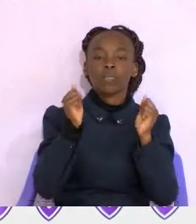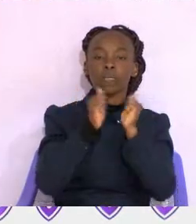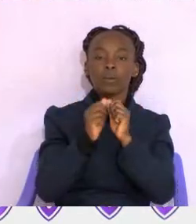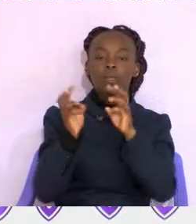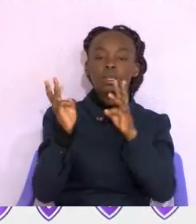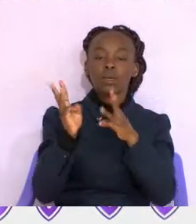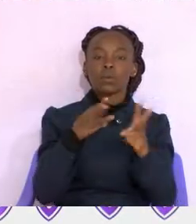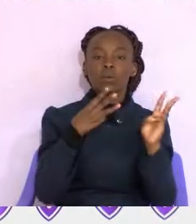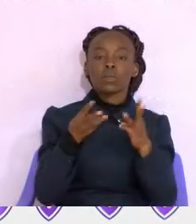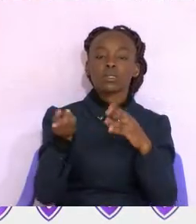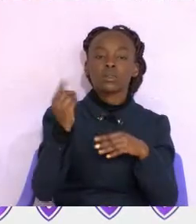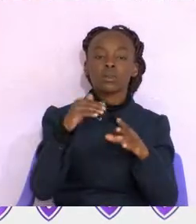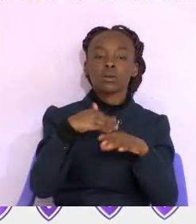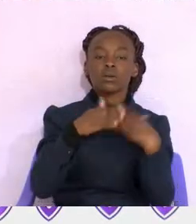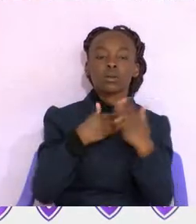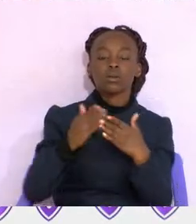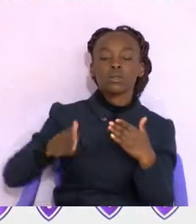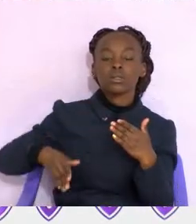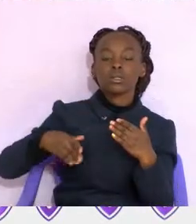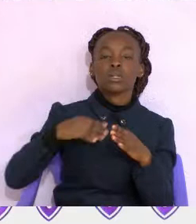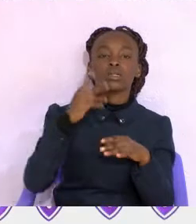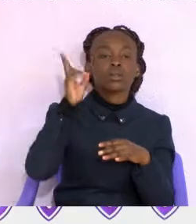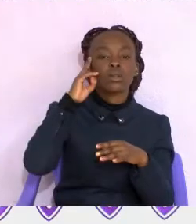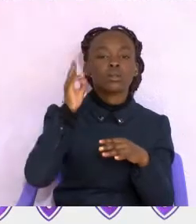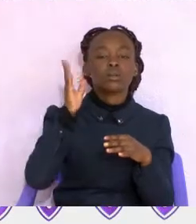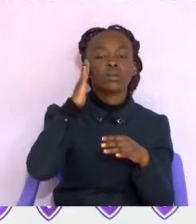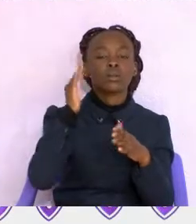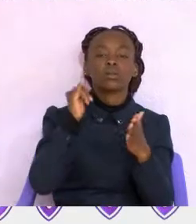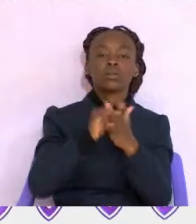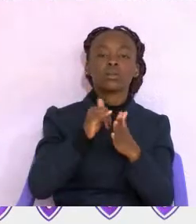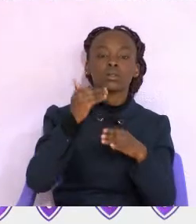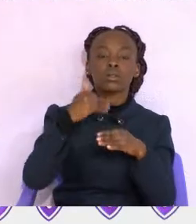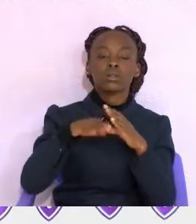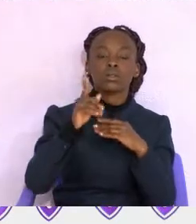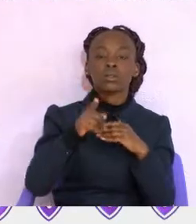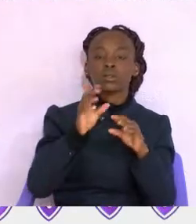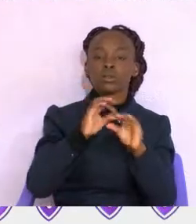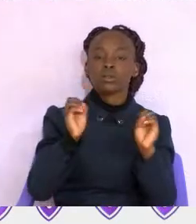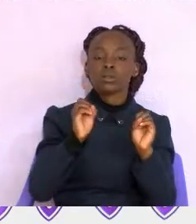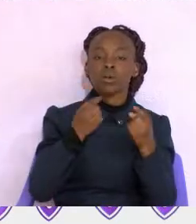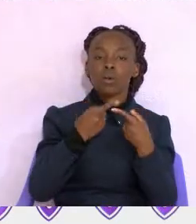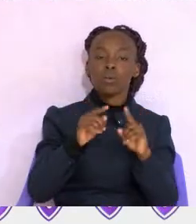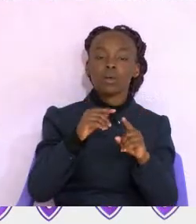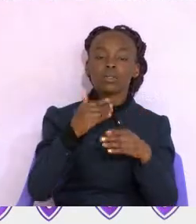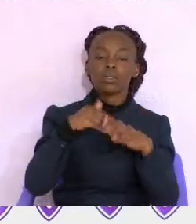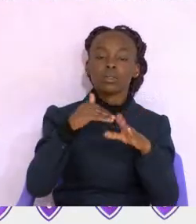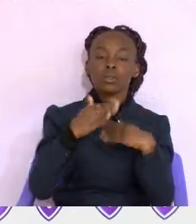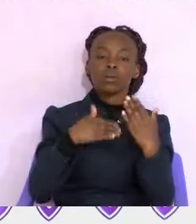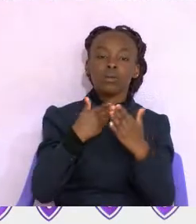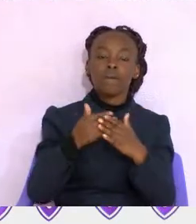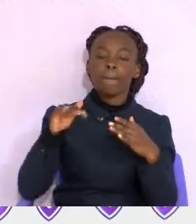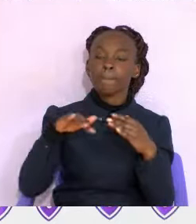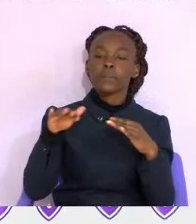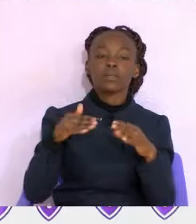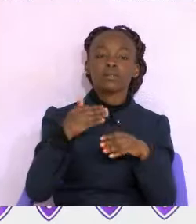zote. Jua kwamba haijevuma kwako peke yake. Imevuma hata kwa mataifa mengine. Imevuma kwa watoto wengine.